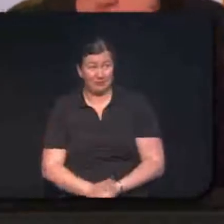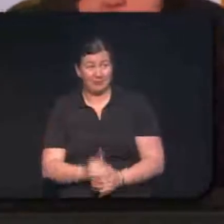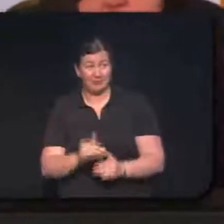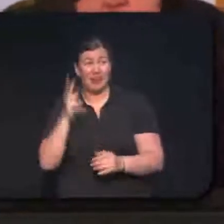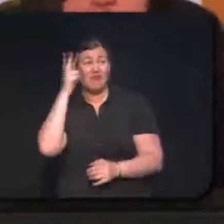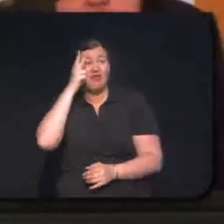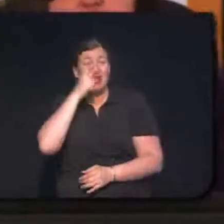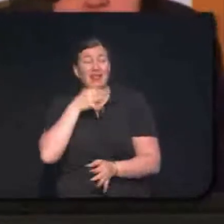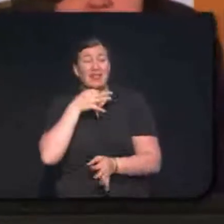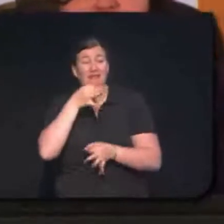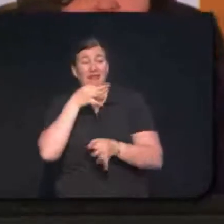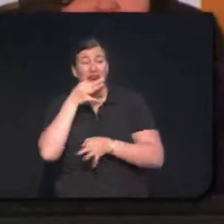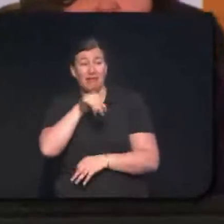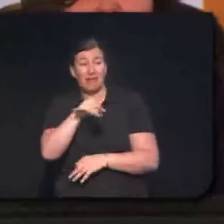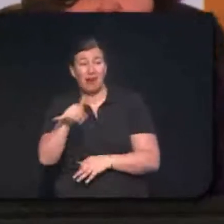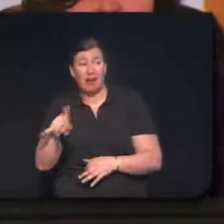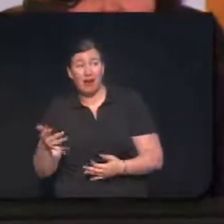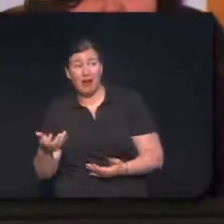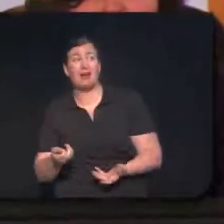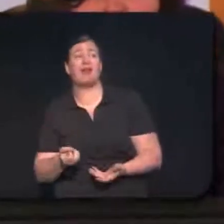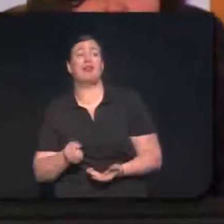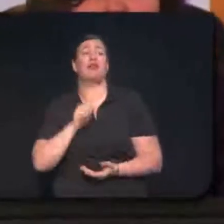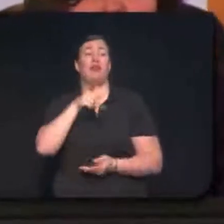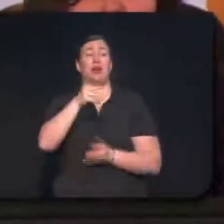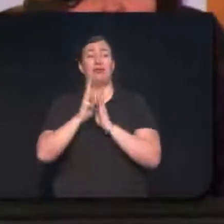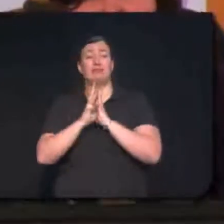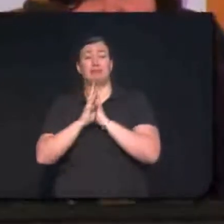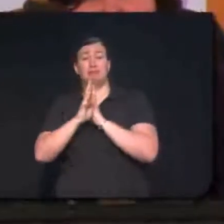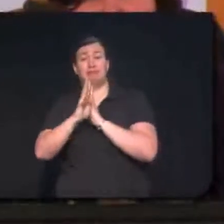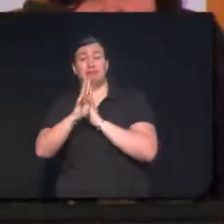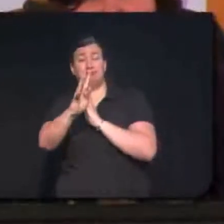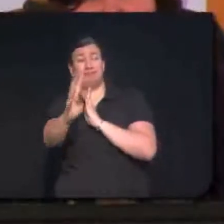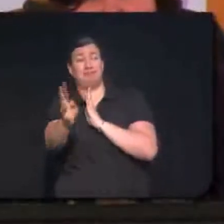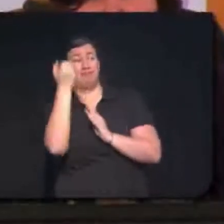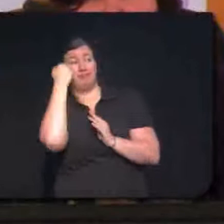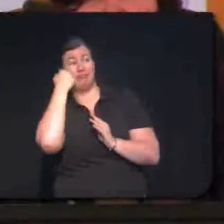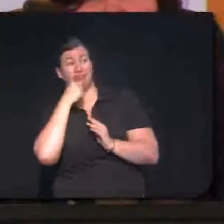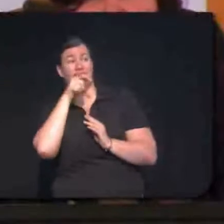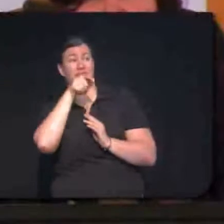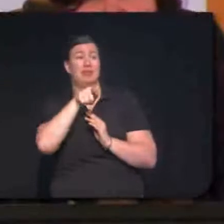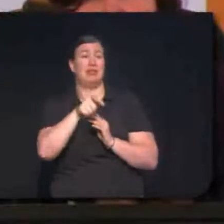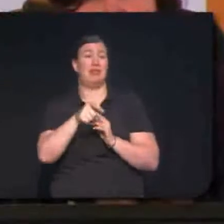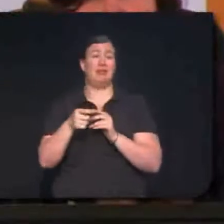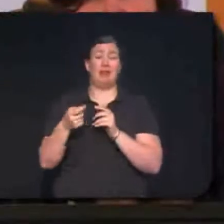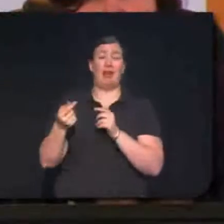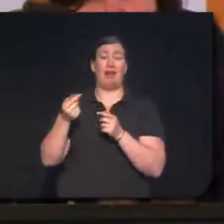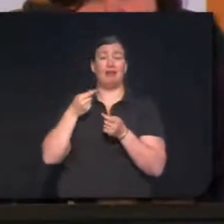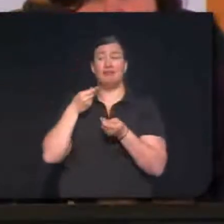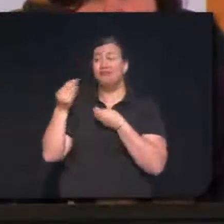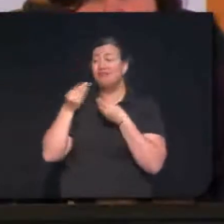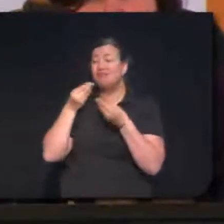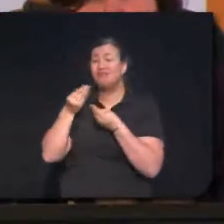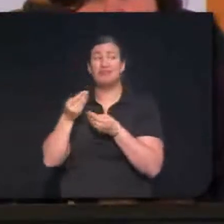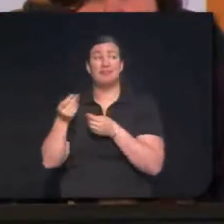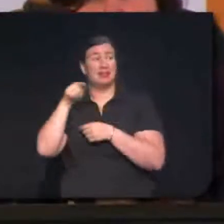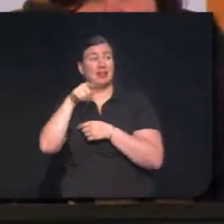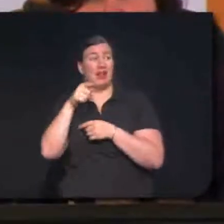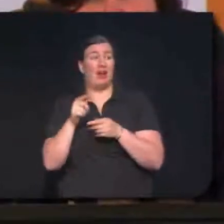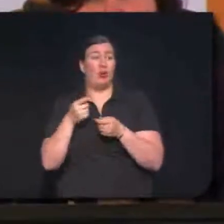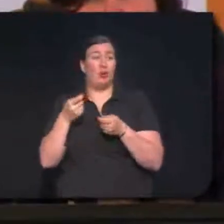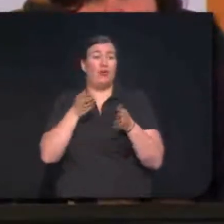Verständnisfragen da sind Leute an den Schlangen redet mit denen kommuniziert mit denen die helfen euch bei der Sortierung